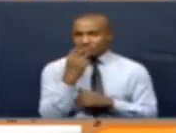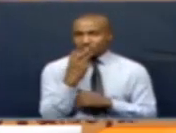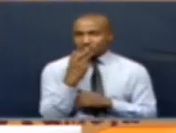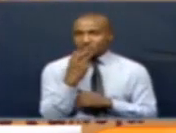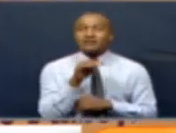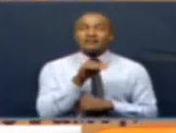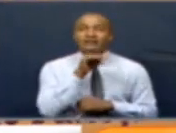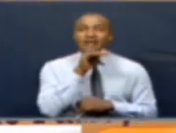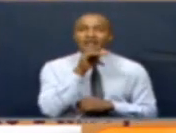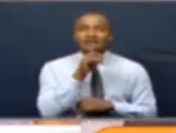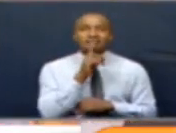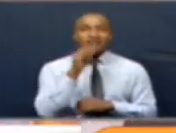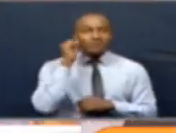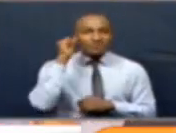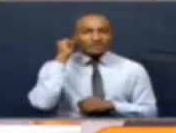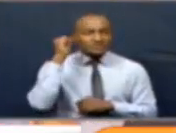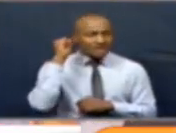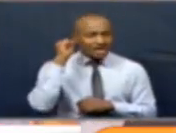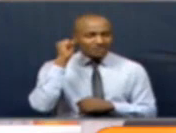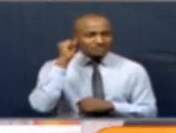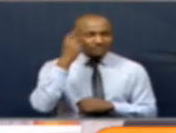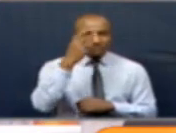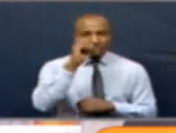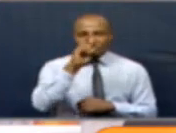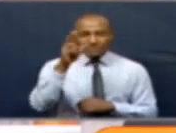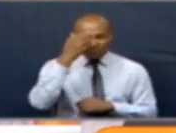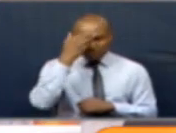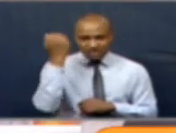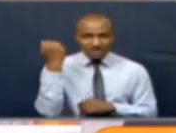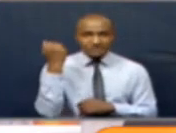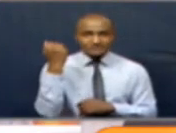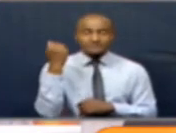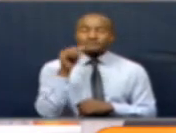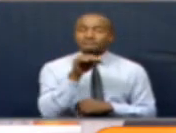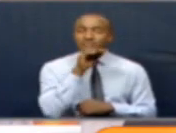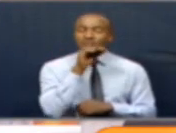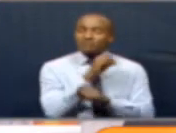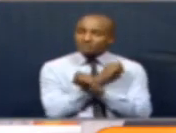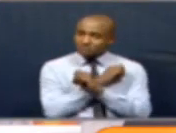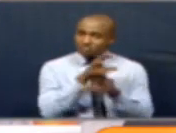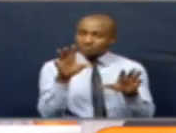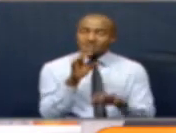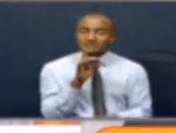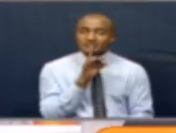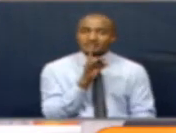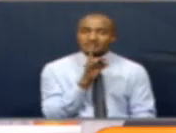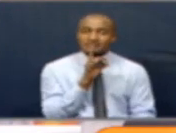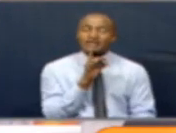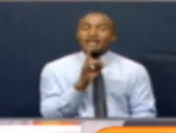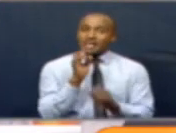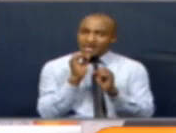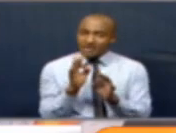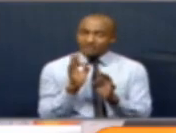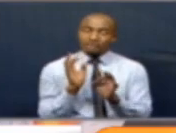mkuu ujao kuwekwa pembeni. Kupitia taarifa kwa vyombo vya habari, Odinga amesema kuwa iwapo atataka kutangaza msimamo wowote